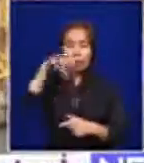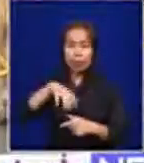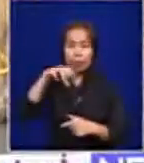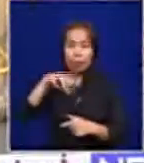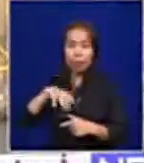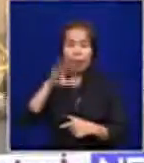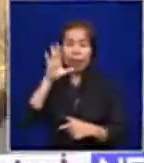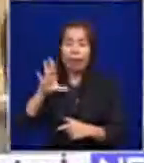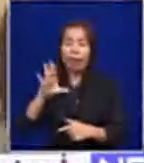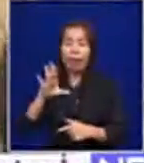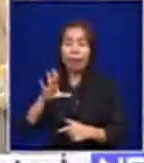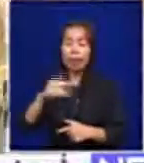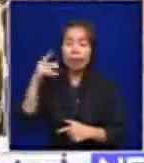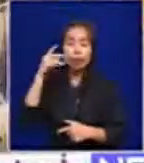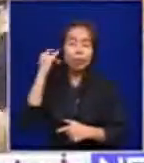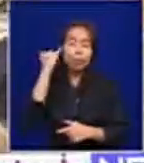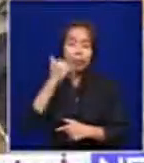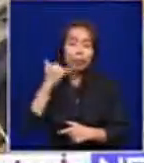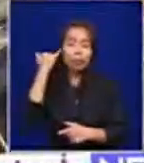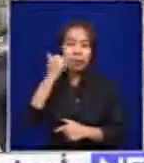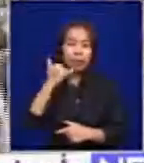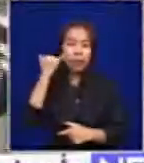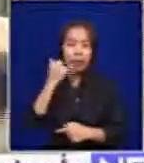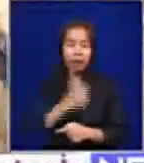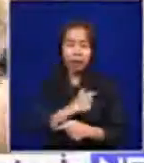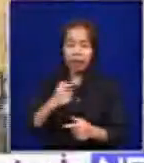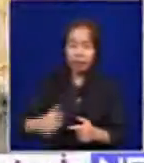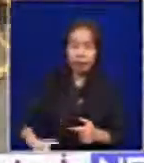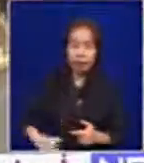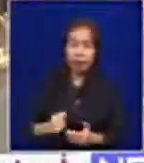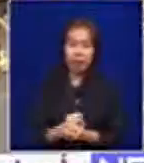ครินทราบรมพระบรมมหาพระบรมราชชนนี